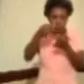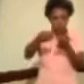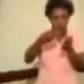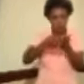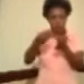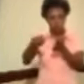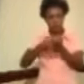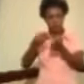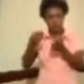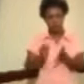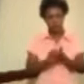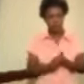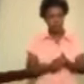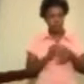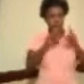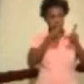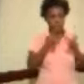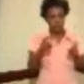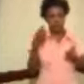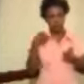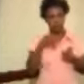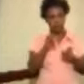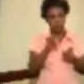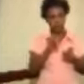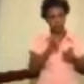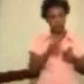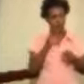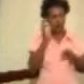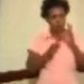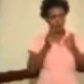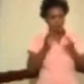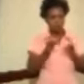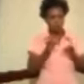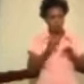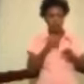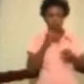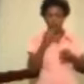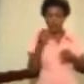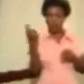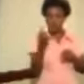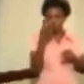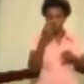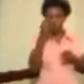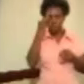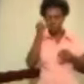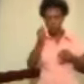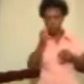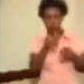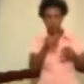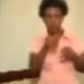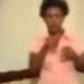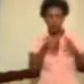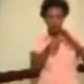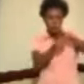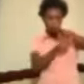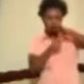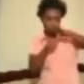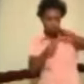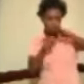Maintenant, ma question en termes de production, étant donné que nous dépendons non seulement de la République dominicaine, mais aussi d'autres pays comme les